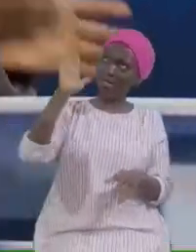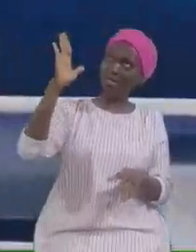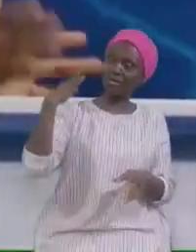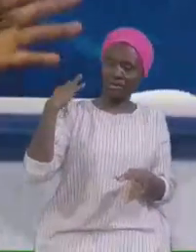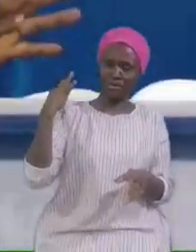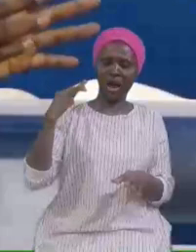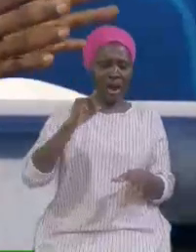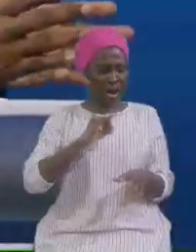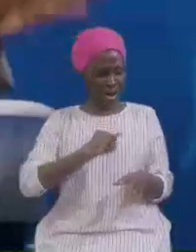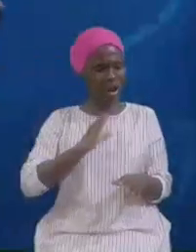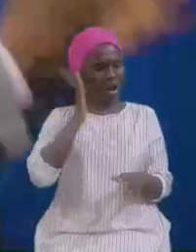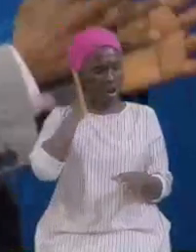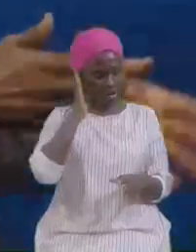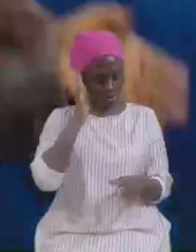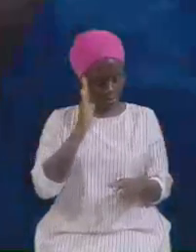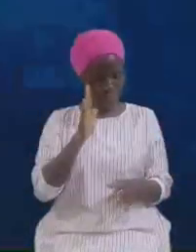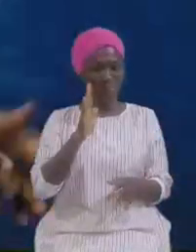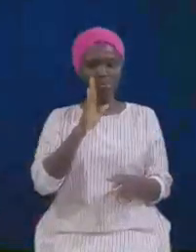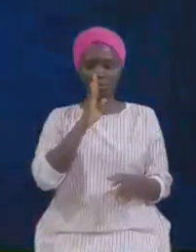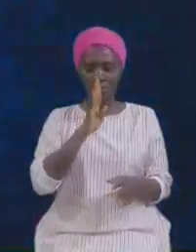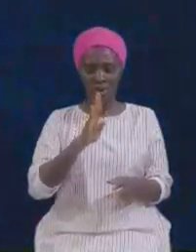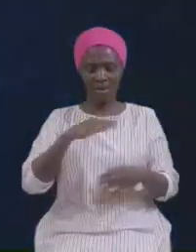je serai guéri.